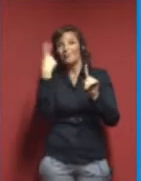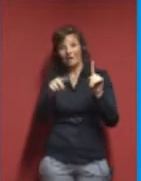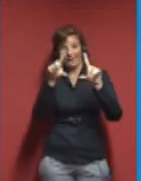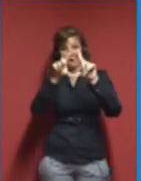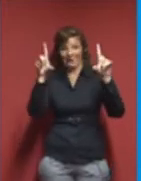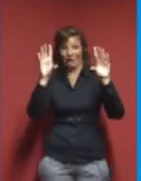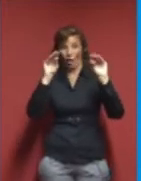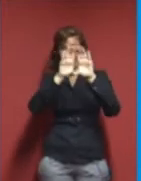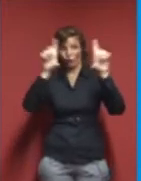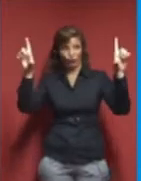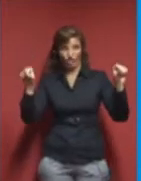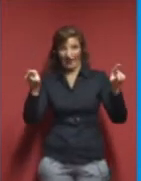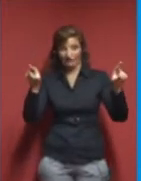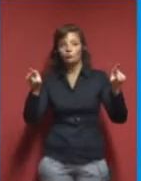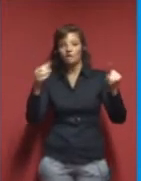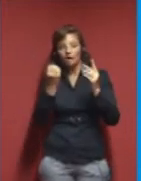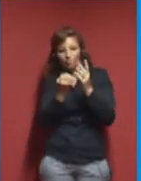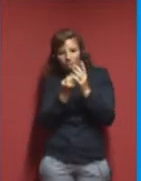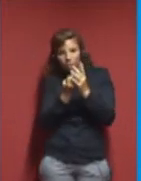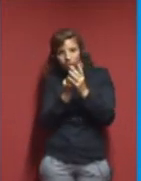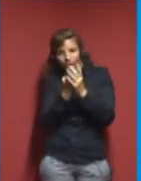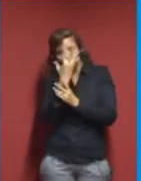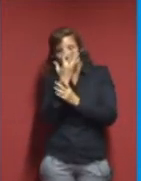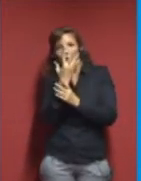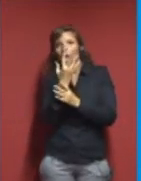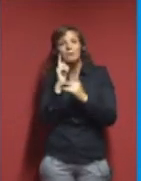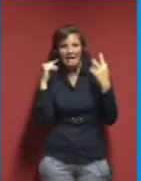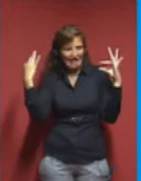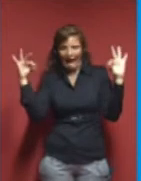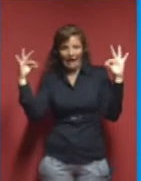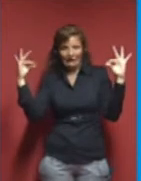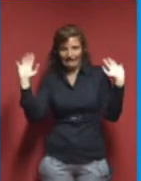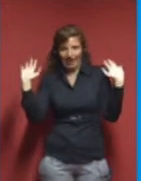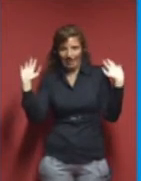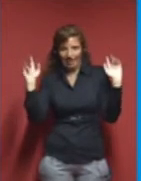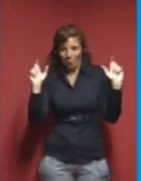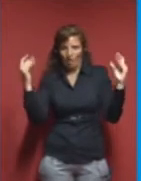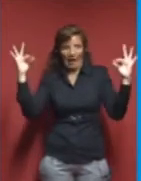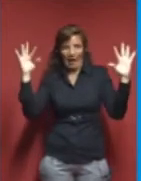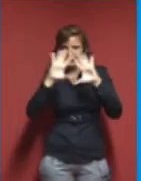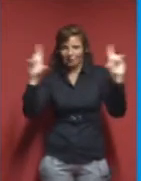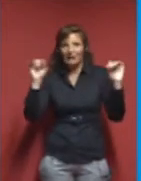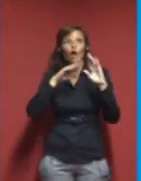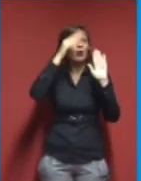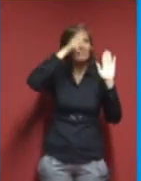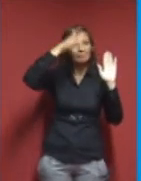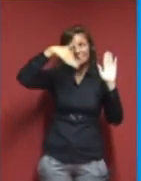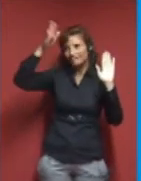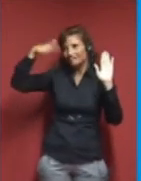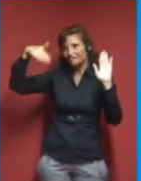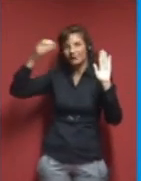un oggetto realizzato assolutamente in carta, tutto in carta, con della vernice e